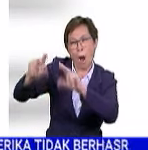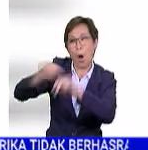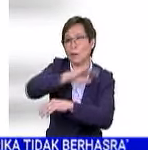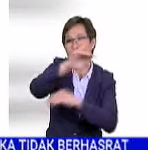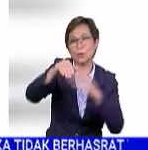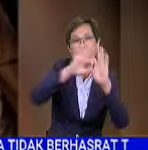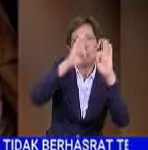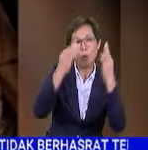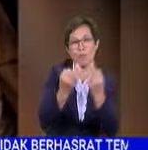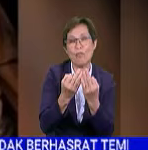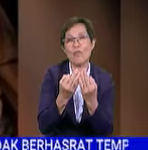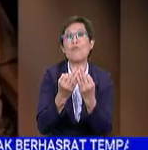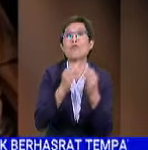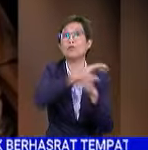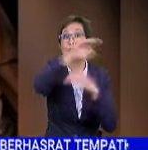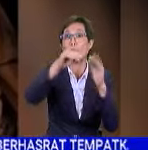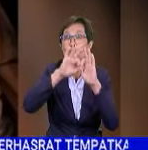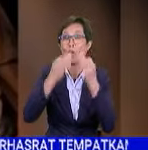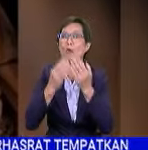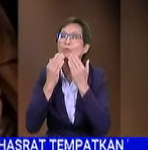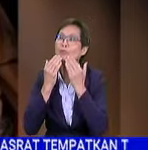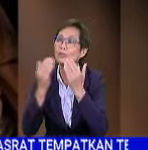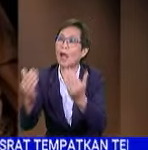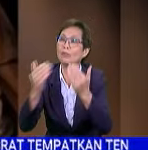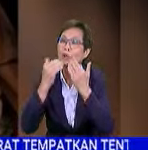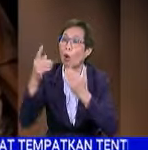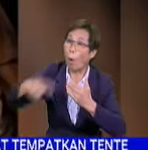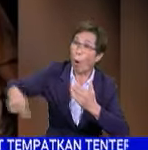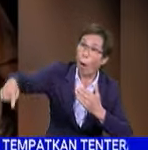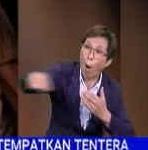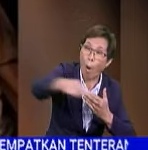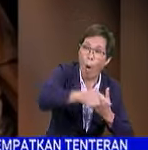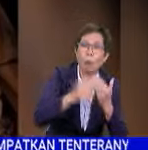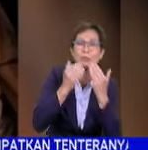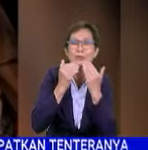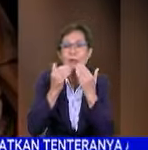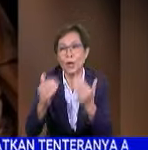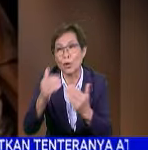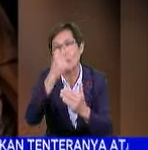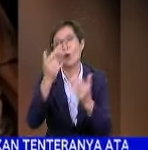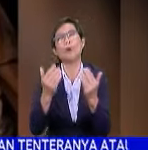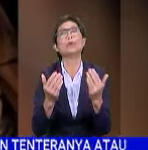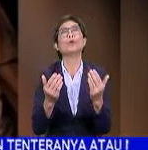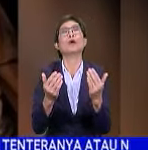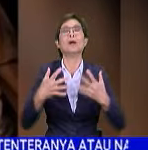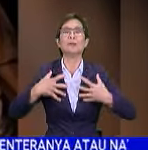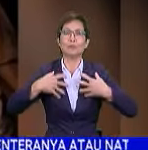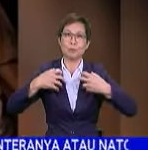seluruh ahli keluarga mengucapkan terima kasih kepada semua pihak yang mendoakan kesembuhan.